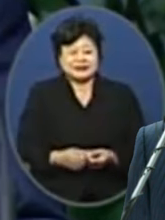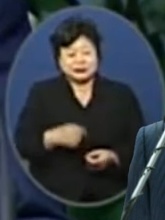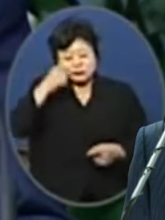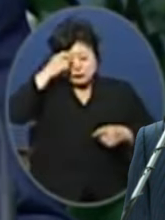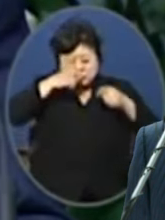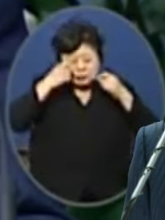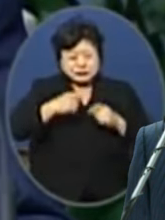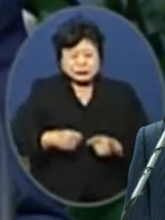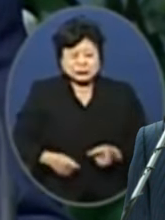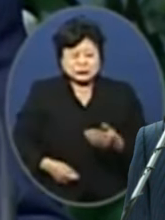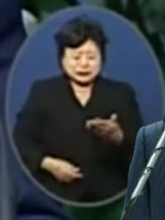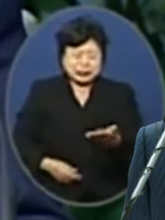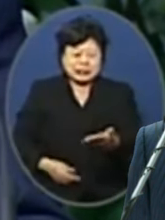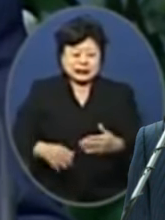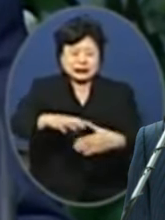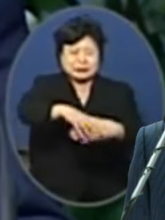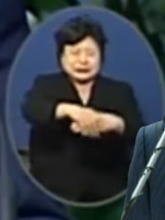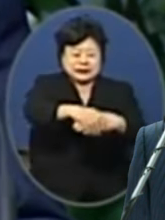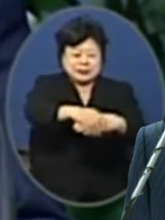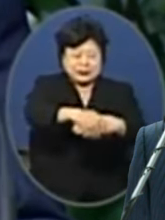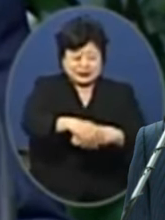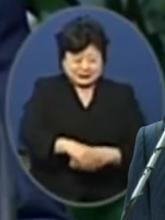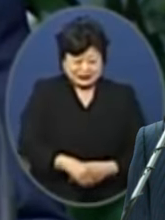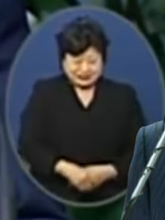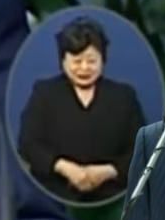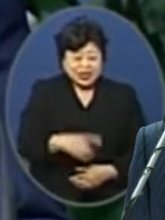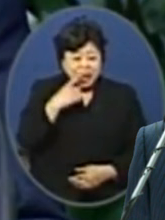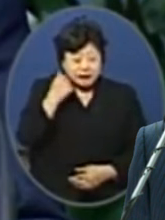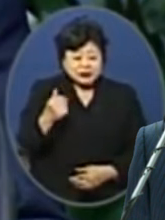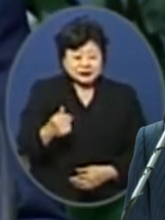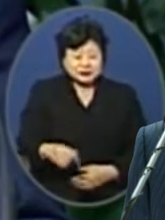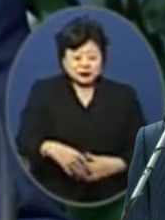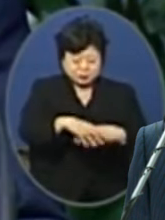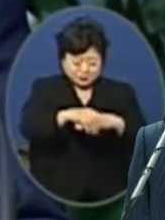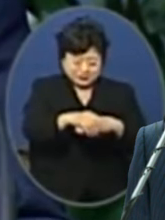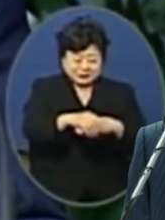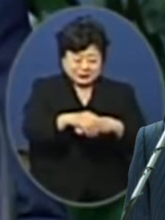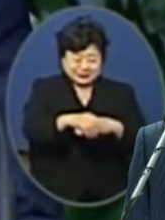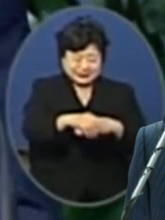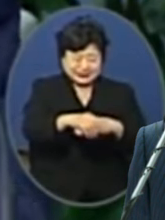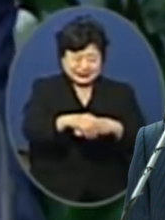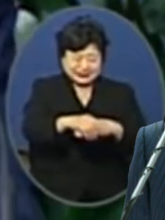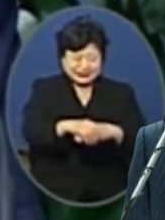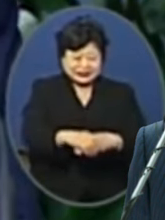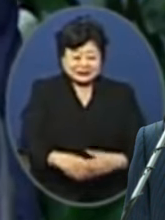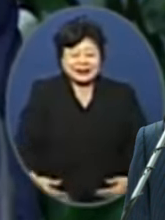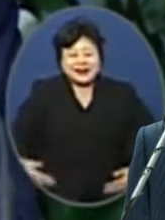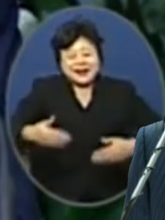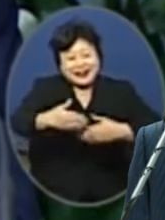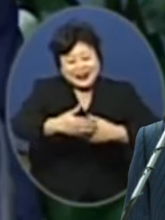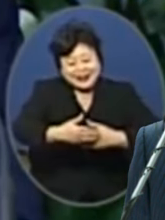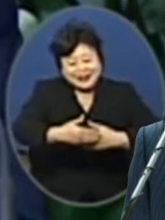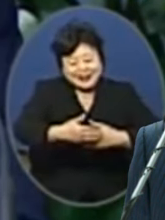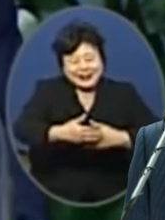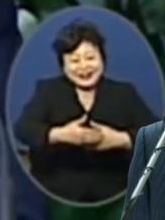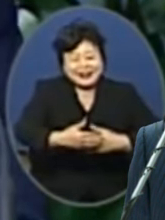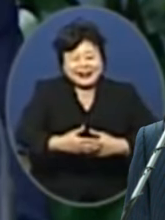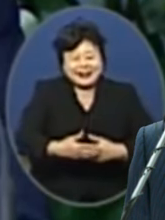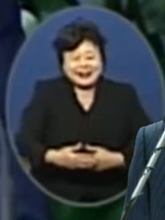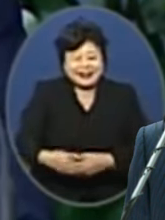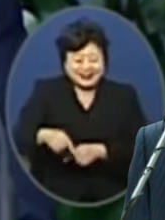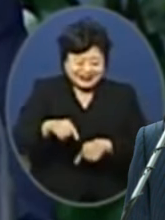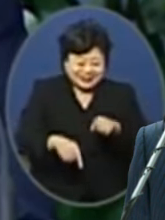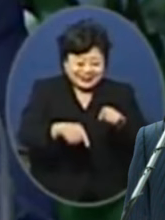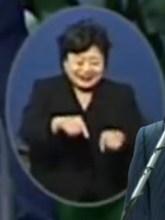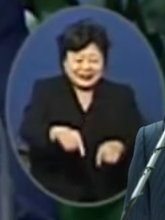울면서 손을 내놓는데 그러면 아버지가 손을 붙잡는 것이 아니라 원통부 안아서 얼음위를